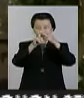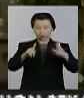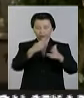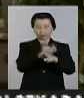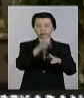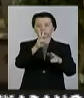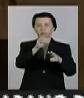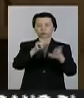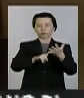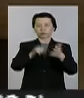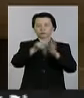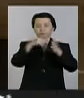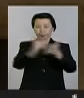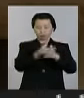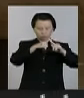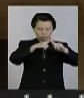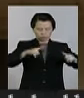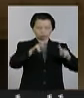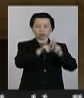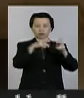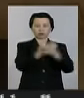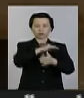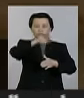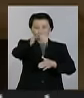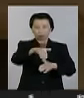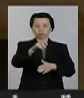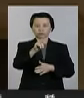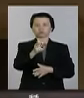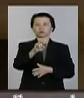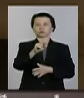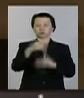Batu 60 dan terbaru Dewan Kampung Banggol Derum.